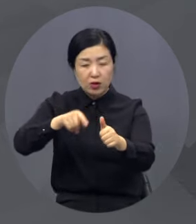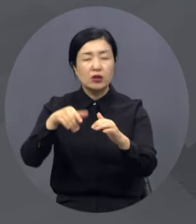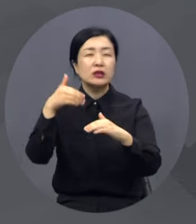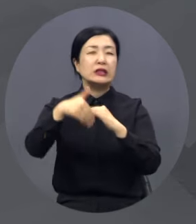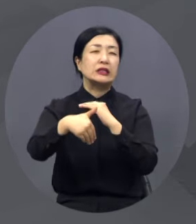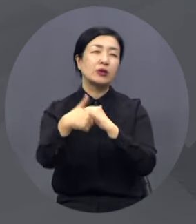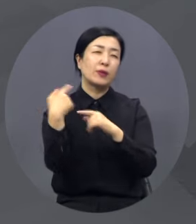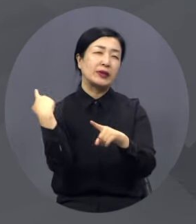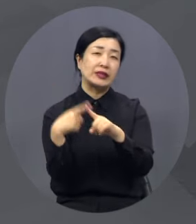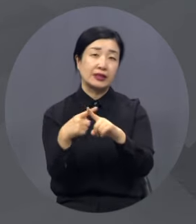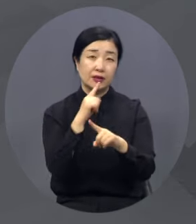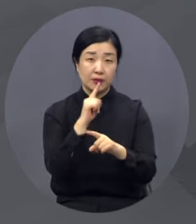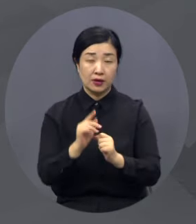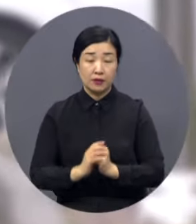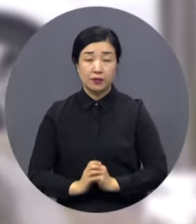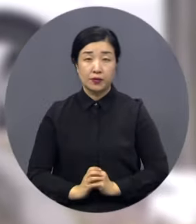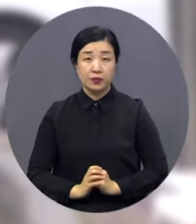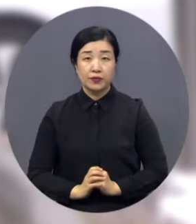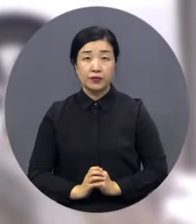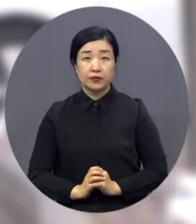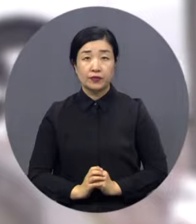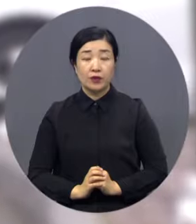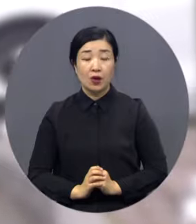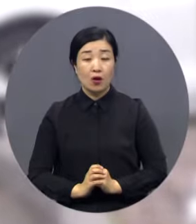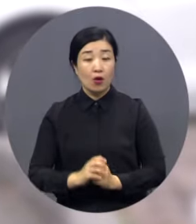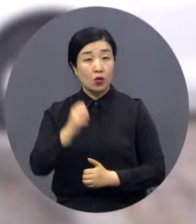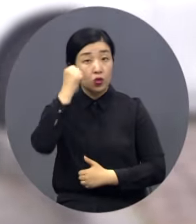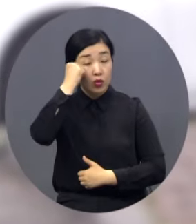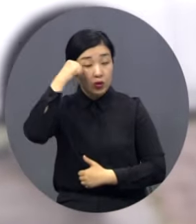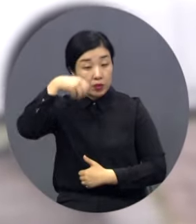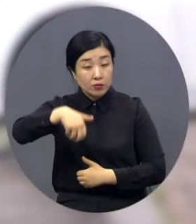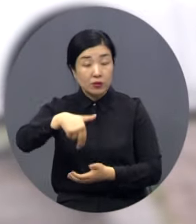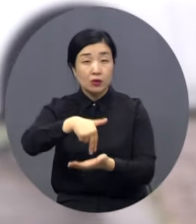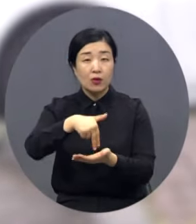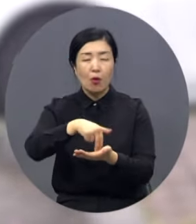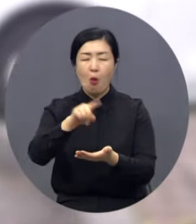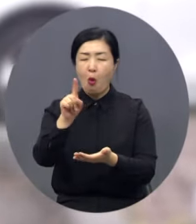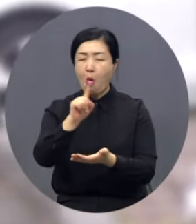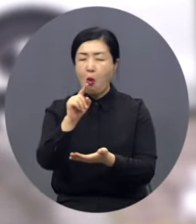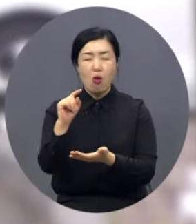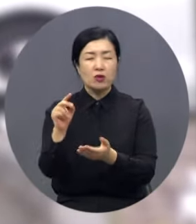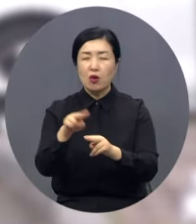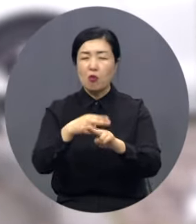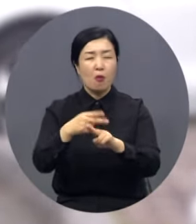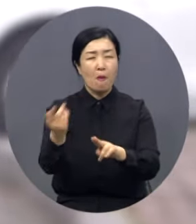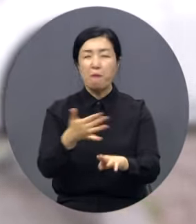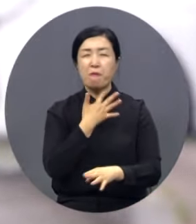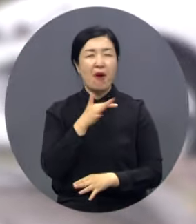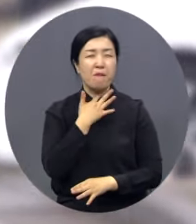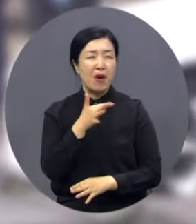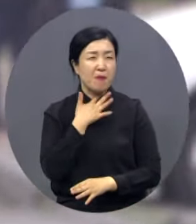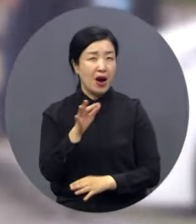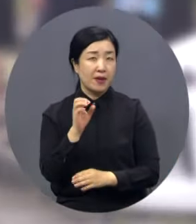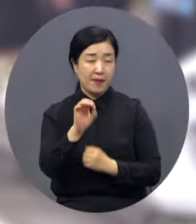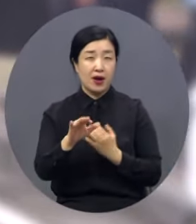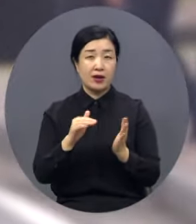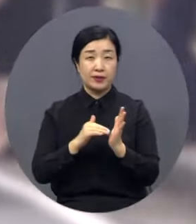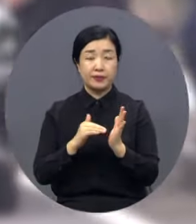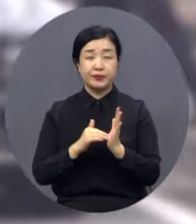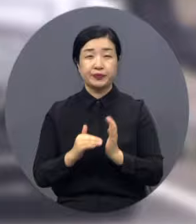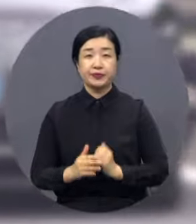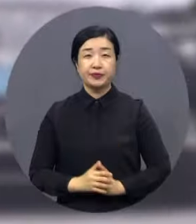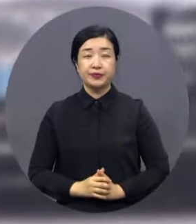차원이라고 설명했습니다 또 리조트 측으로부터 어떤 것도 받은 것이 없다고 밝혔습니다